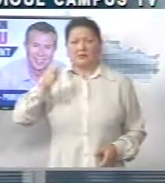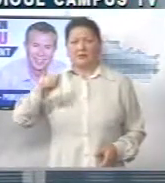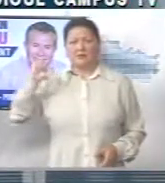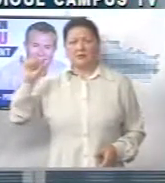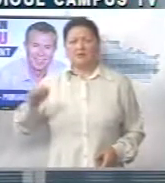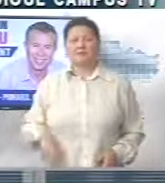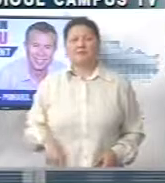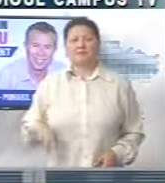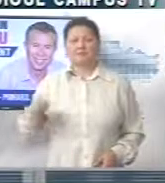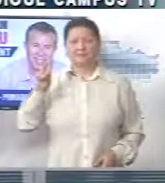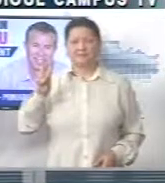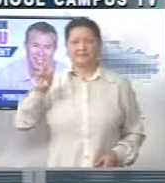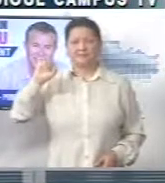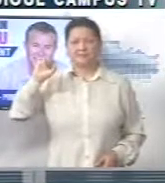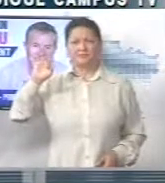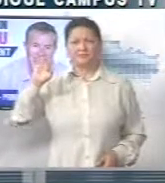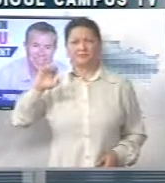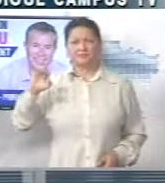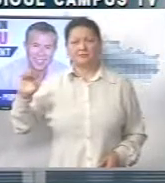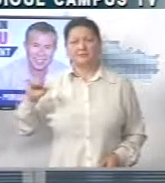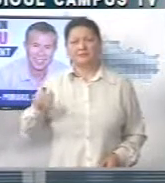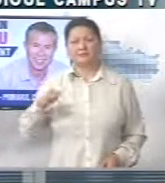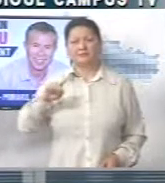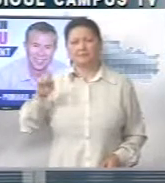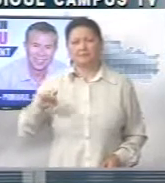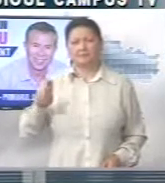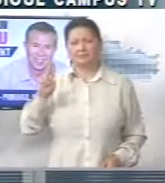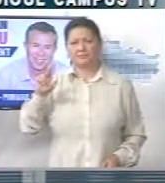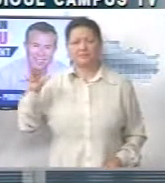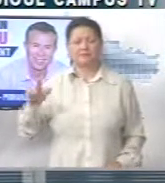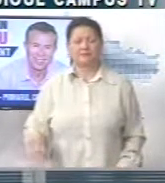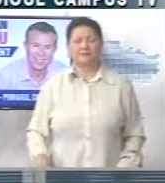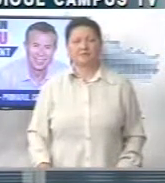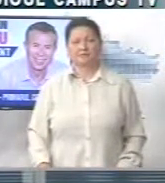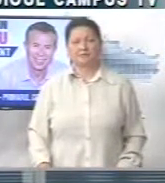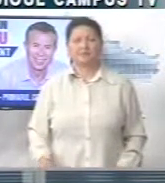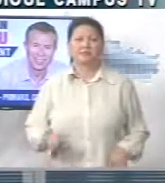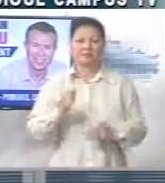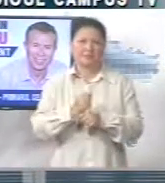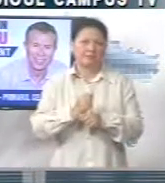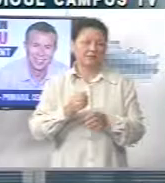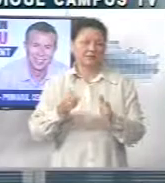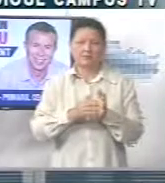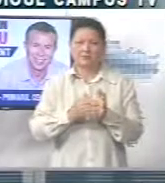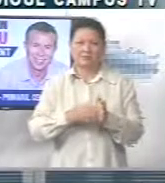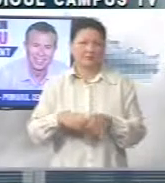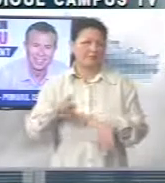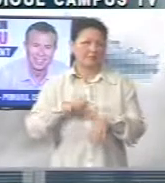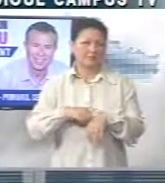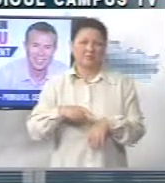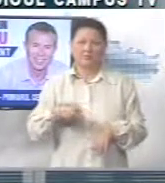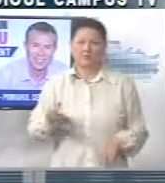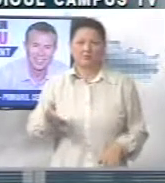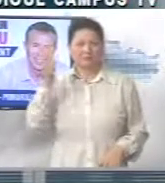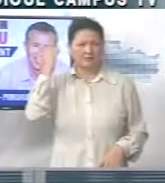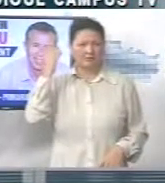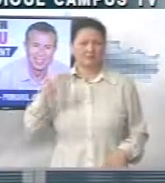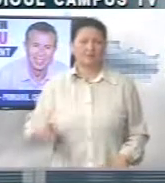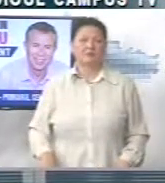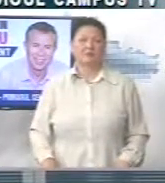s-a continuat. După aceea, dar sigur, am făcut ceea ce trebuia, ceea ce eram obligat la momentul respectiv, pentru